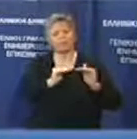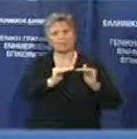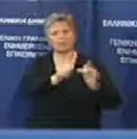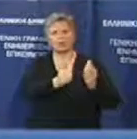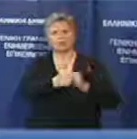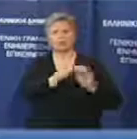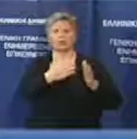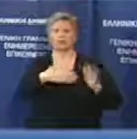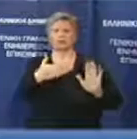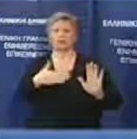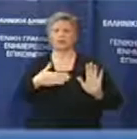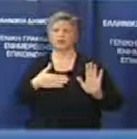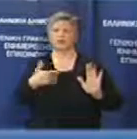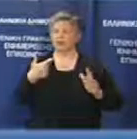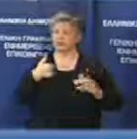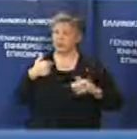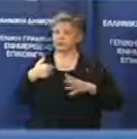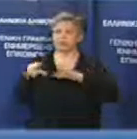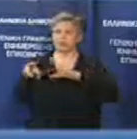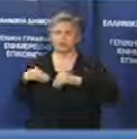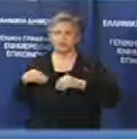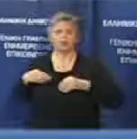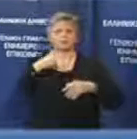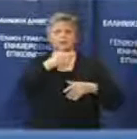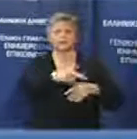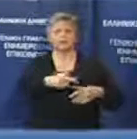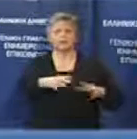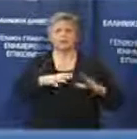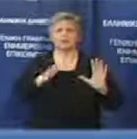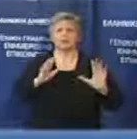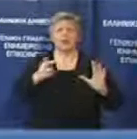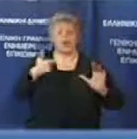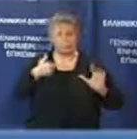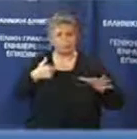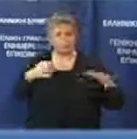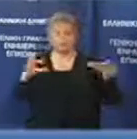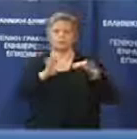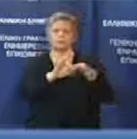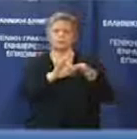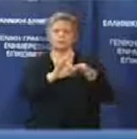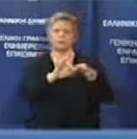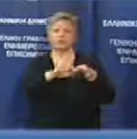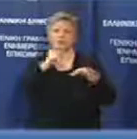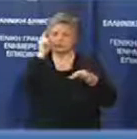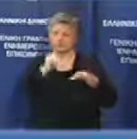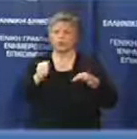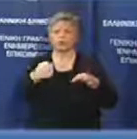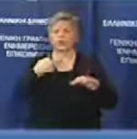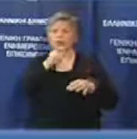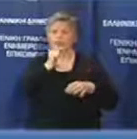οποίο από εμάς είναι απολύτως κατανοητό. Ξέρουμε πάρα πολύ καλά ότι συγκυβερνούμε δύο χώροι πολιτικοί, οι οποίοι